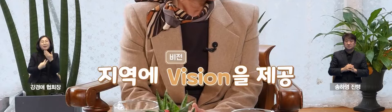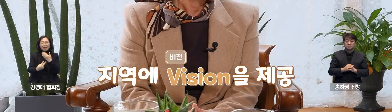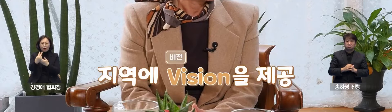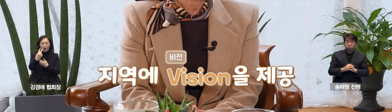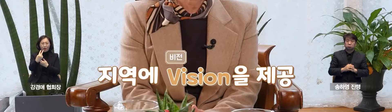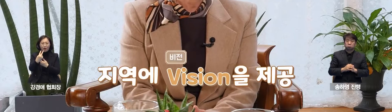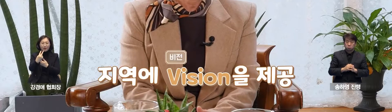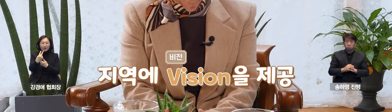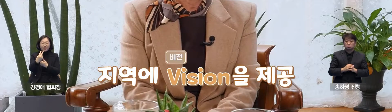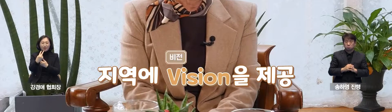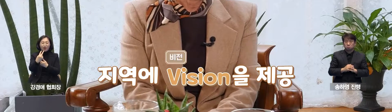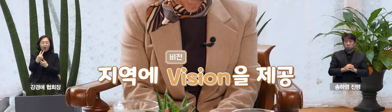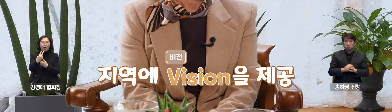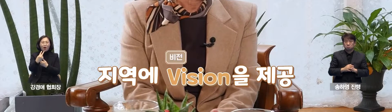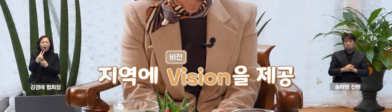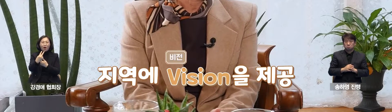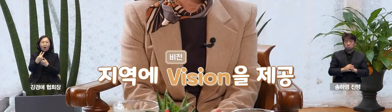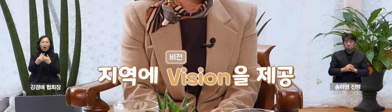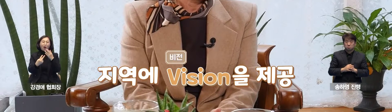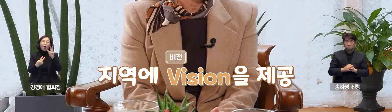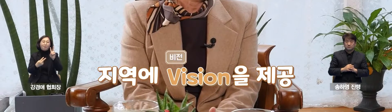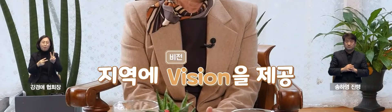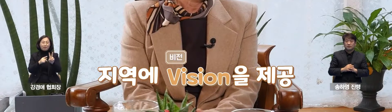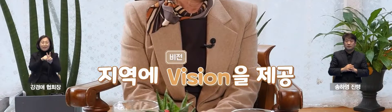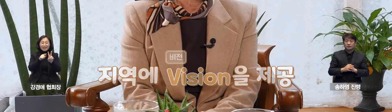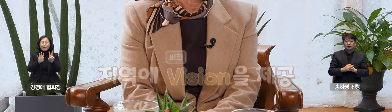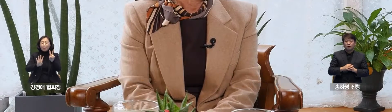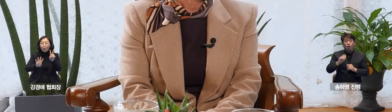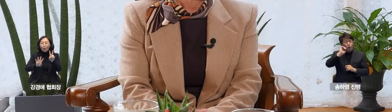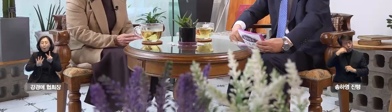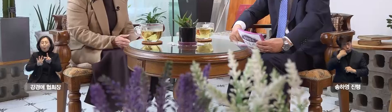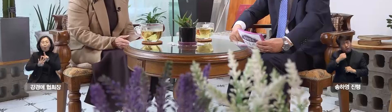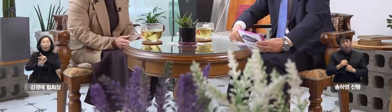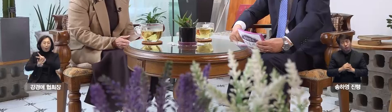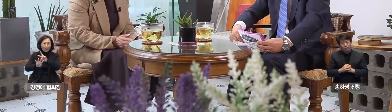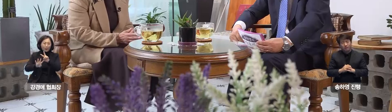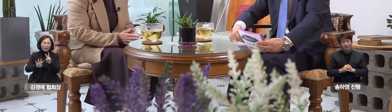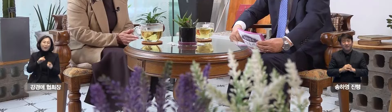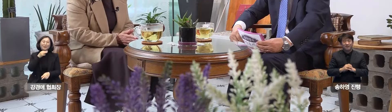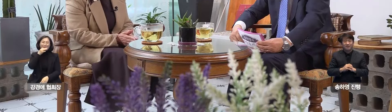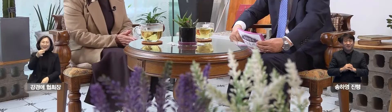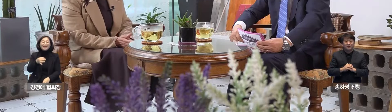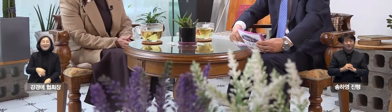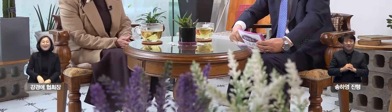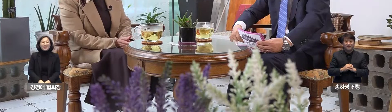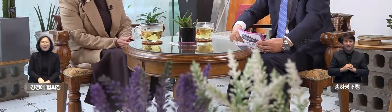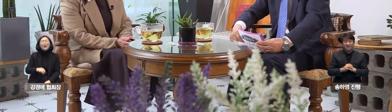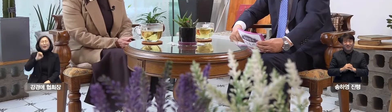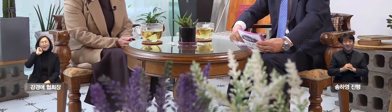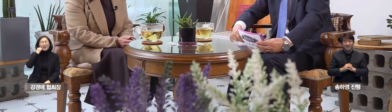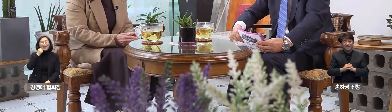비전 이렇게 해서 포 V로 이렇게. 근데 어렵잖아. 너무 어려워요. 저도